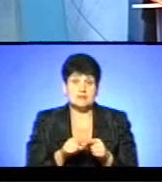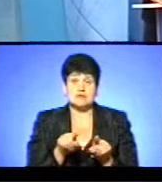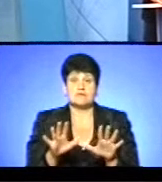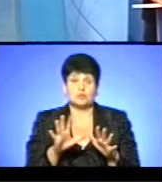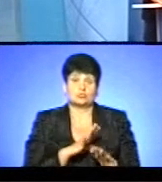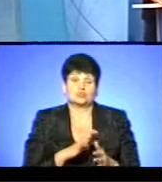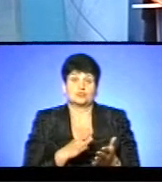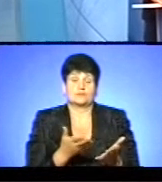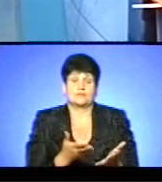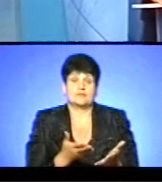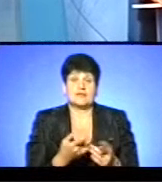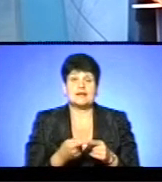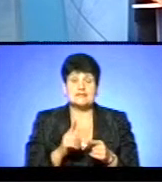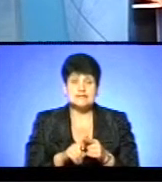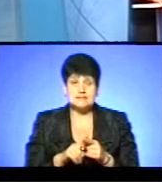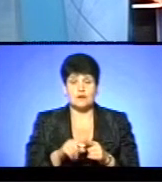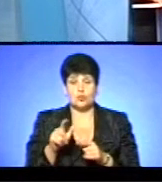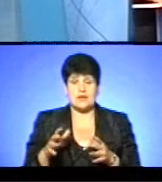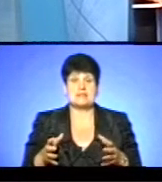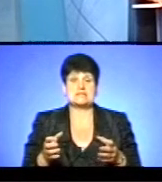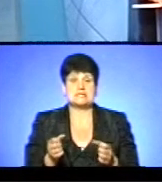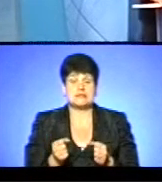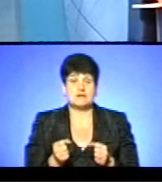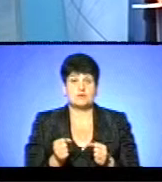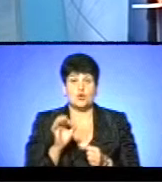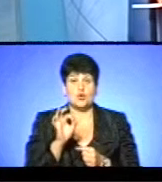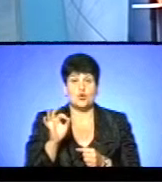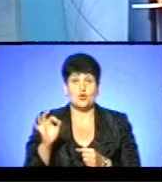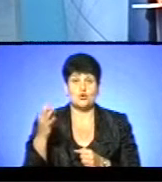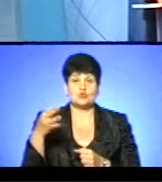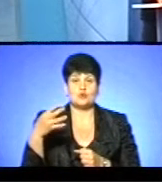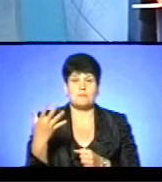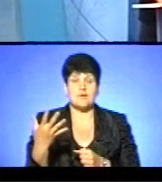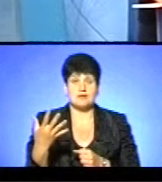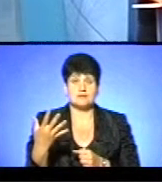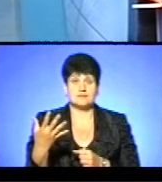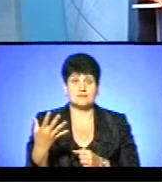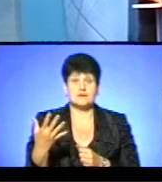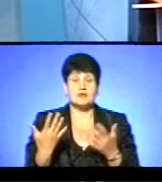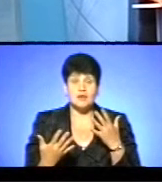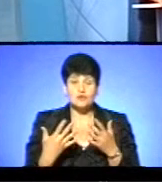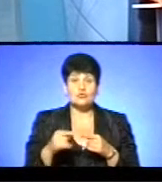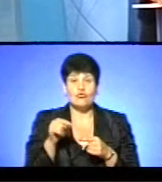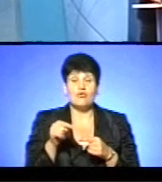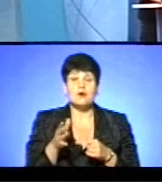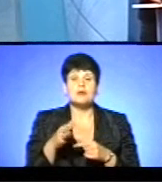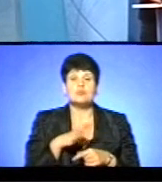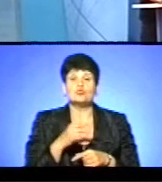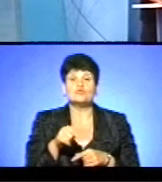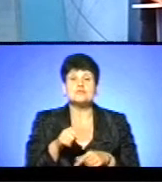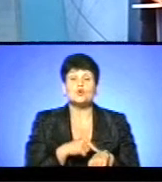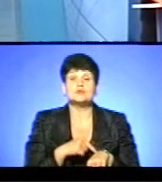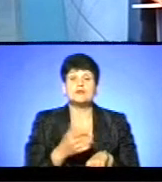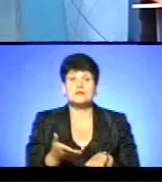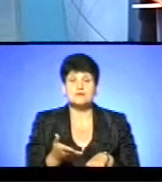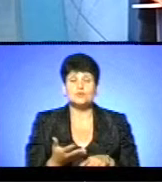що самих оцих браконьєрів затримали в 00:45, тобто якщо вже стільки риби було в цій годині, тобто ну, зрозуміло,